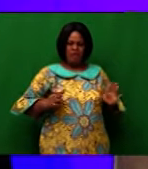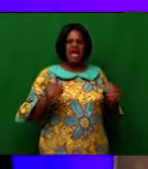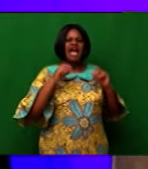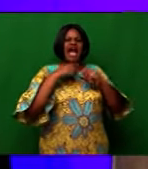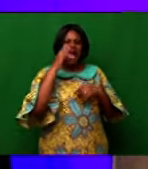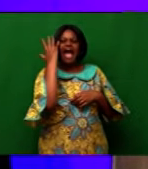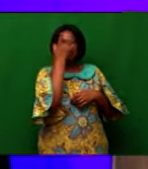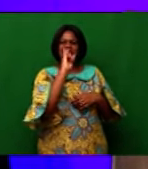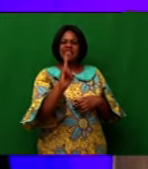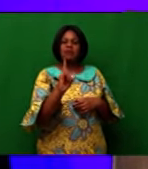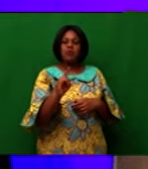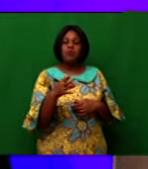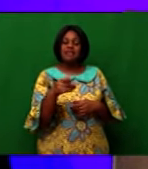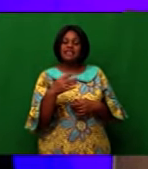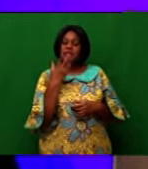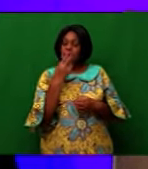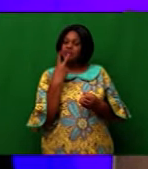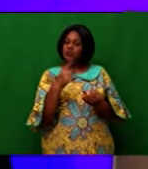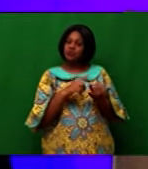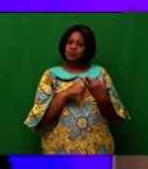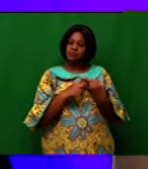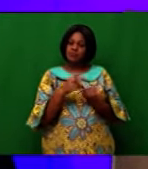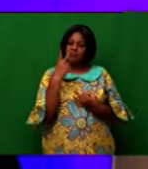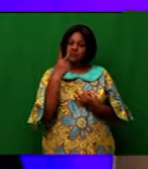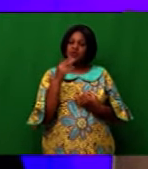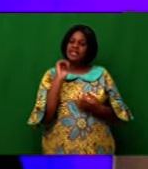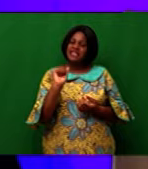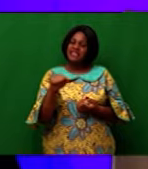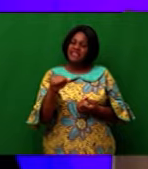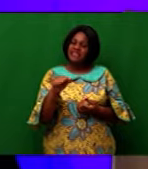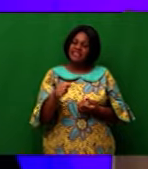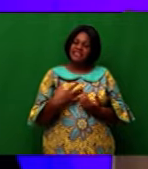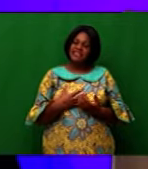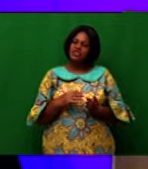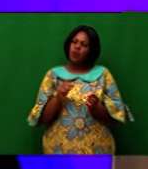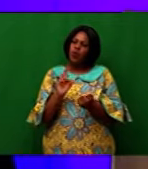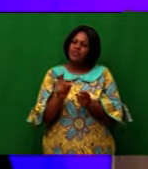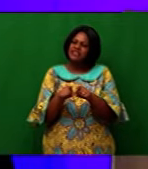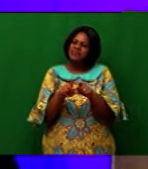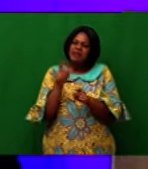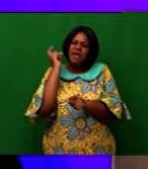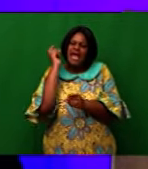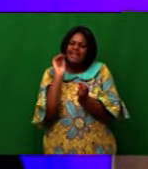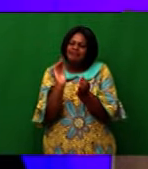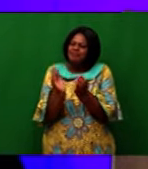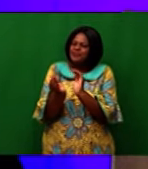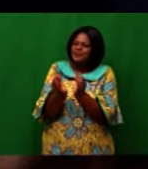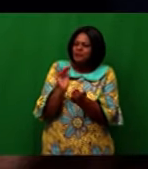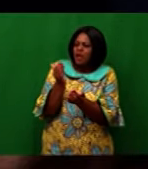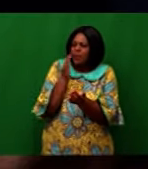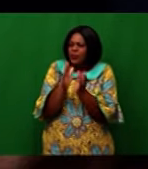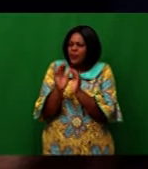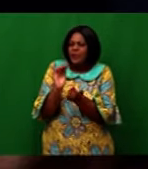chekutanga chechipiri uyo ari kunzi mudzimai uyu batwa ako sezai asi bvuma kuremekedzeka itawo ongororo netsvakurudzo kuti pandiri kuenda